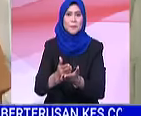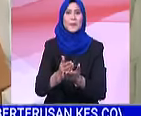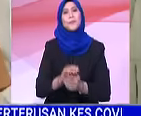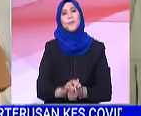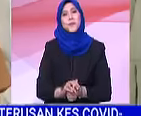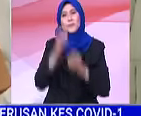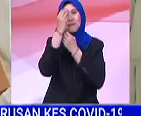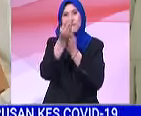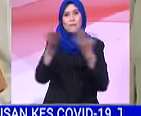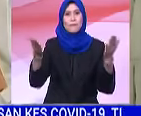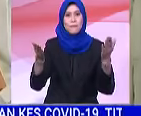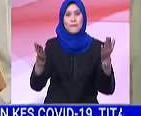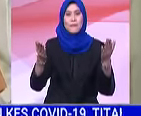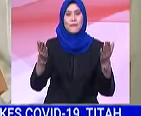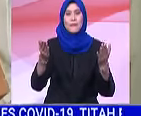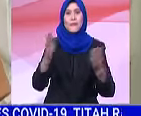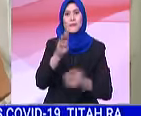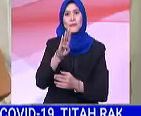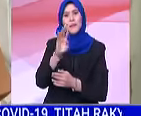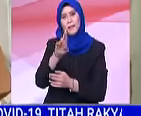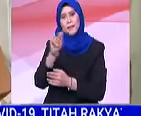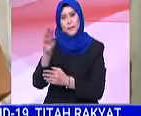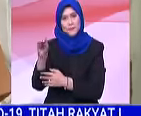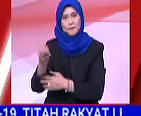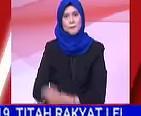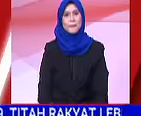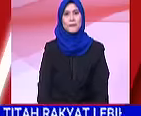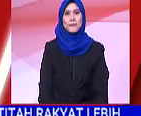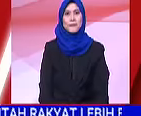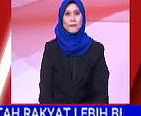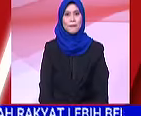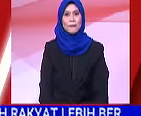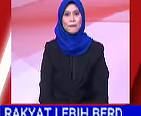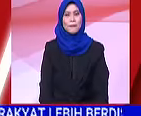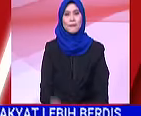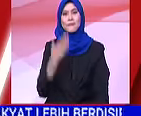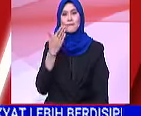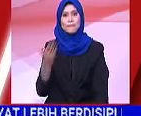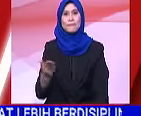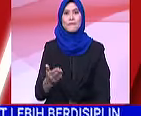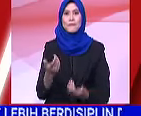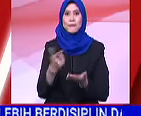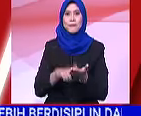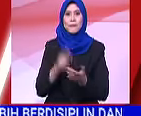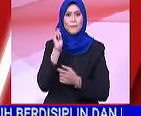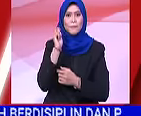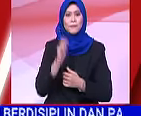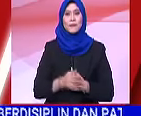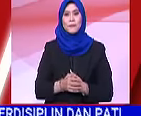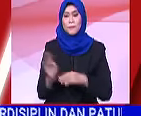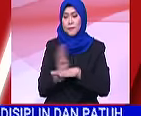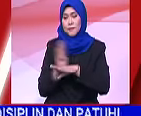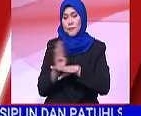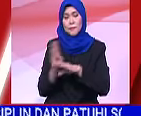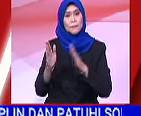Laporan Tamrin Jamil untuk berita RTM. Terima kasih Tamrin untuk laporan itu tadi. Peniaga